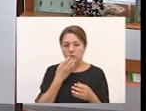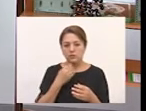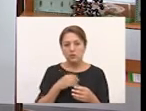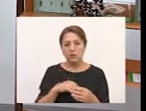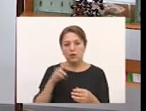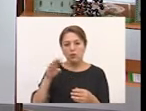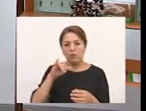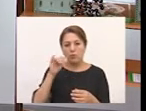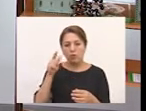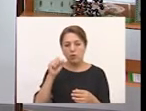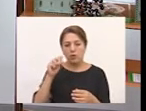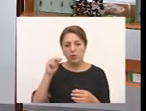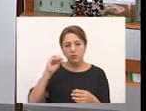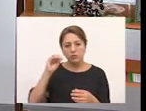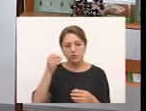молодого офицера?